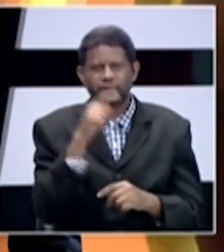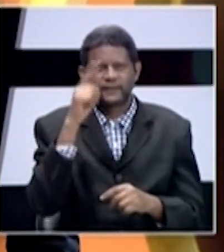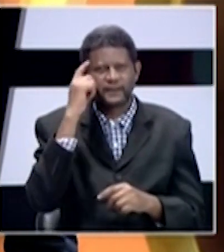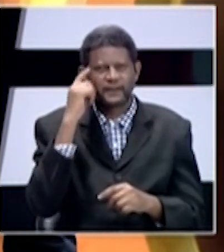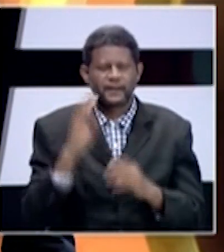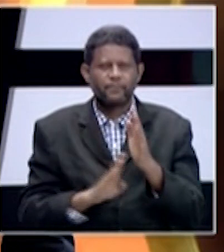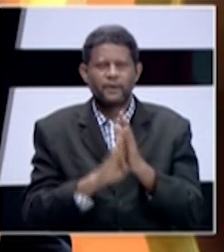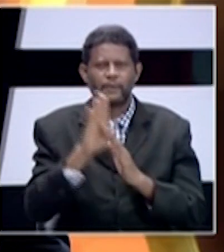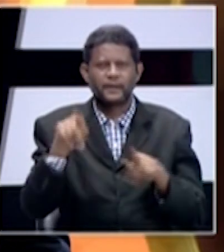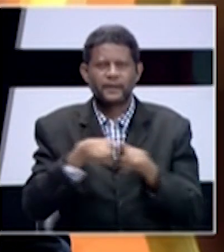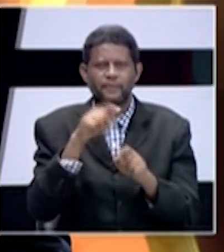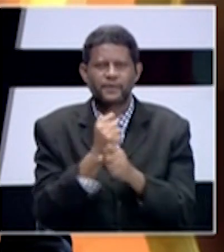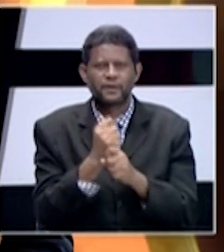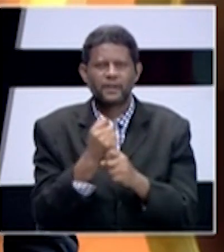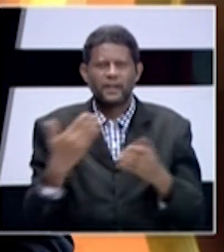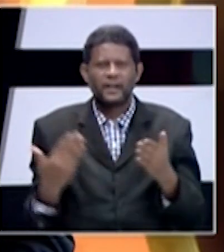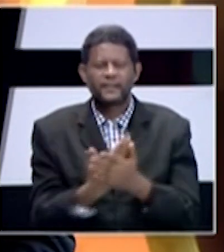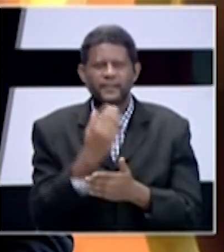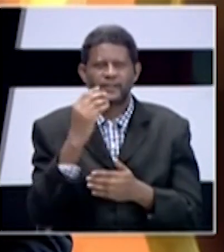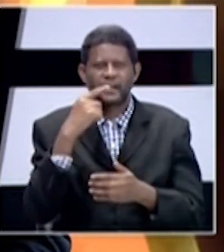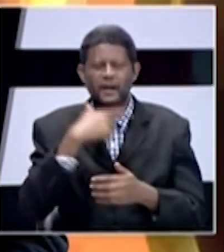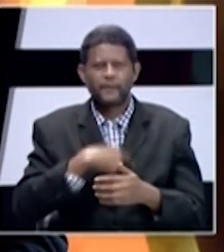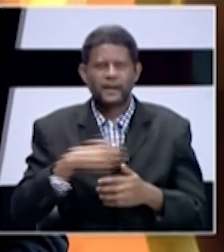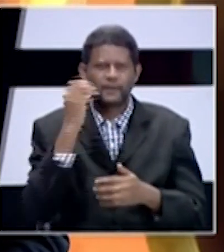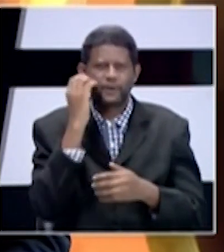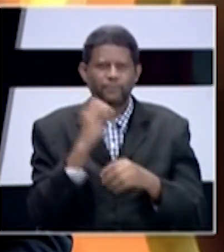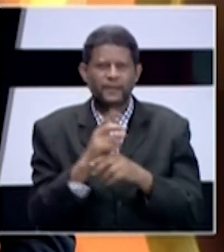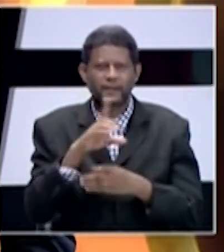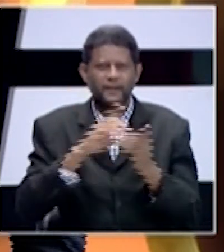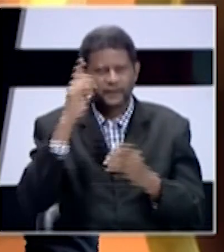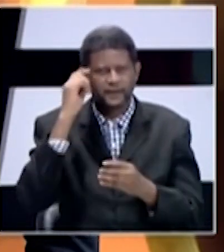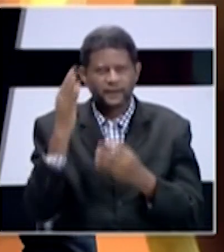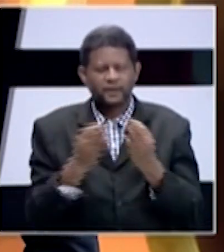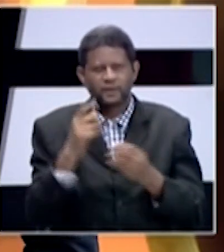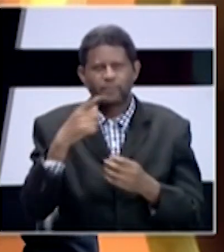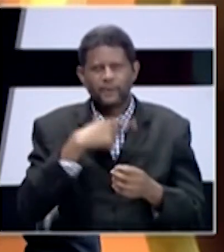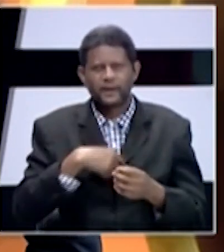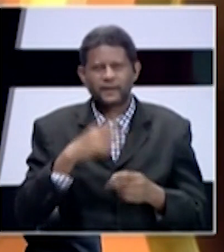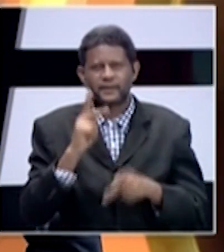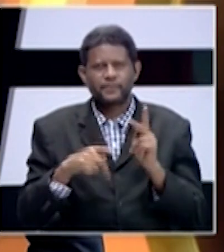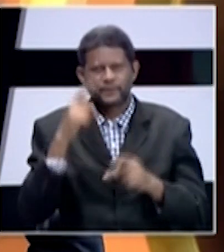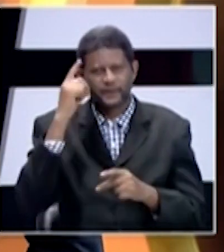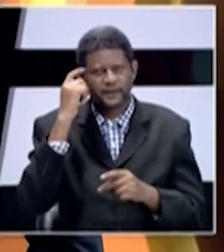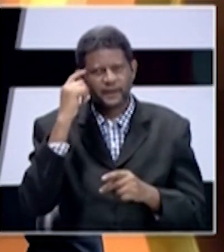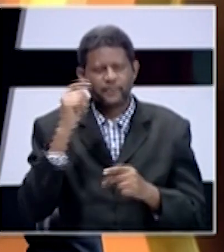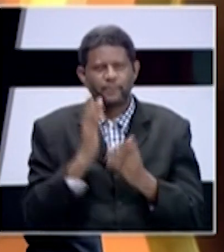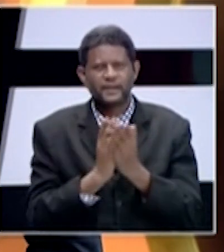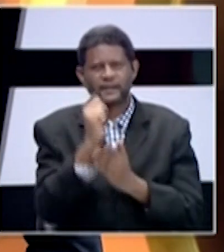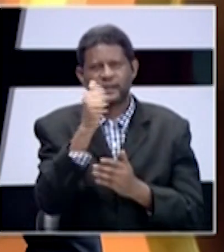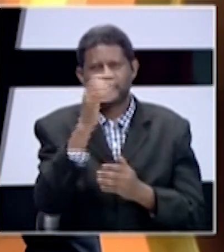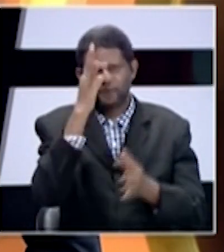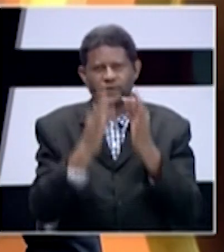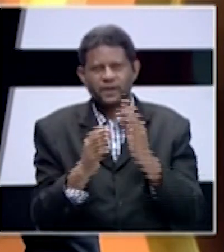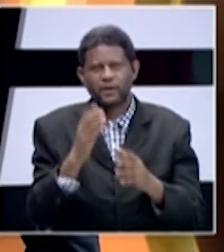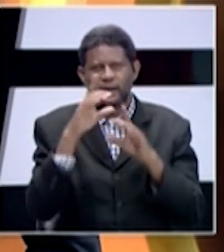ትግራይ ንምዕባይ ከም ዝሰርሑ ሓደሽቲ ኣባላት ቤት ምክሪ ክልል ትግራይ ገሊፆም እቶም ኣባላት ቤት ምክሪ ህዝቢ ትግራይ መሰል ዓርሰ ውሳንኡ